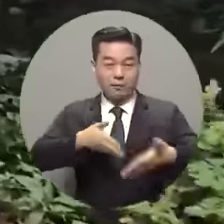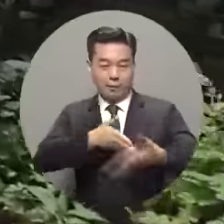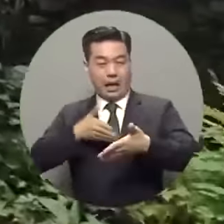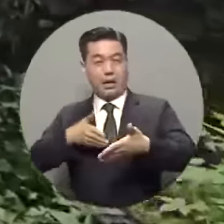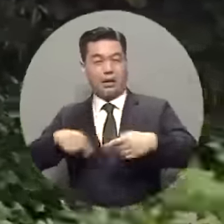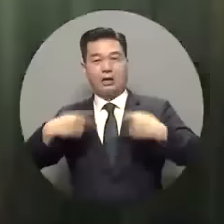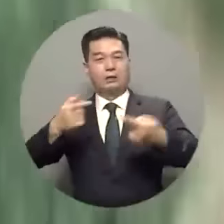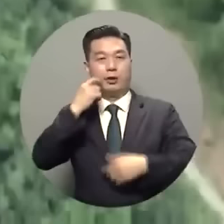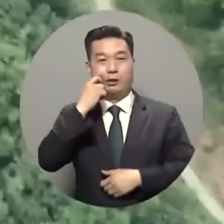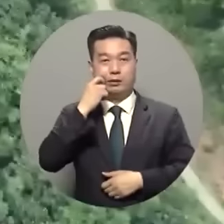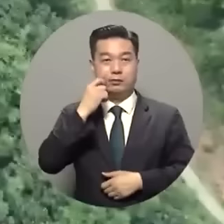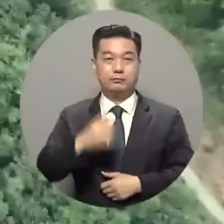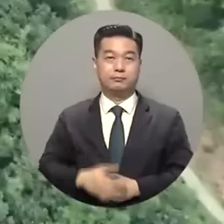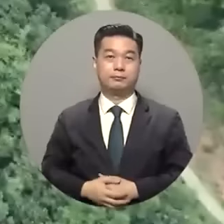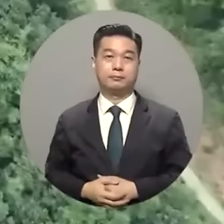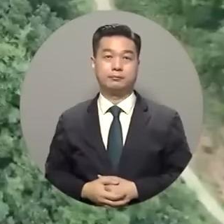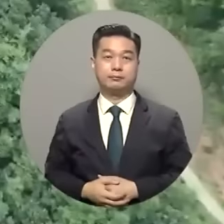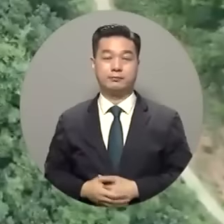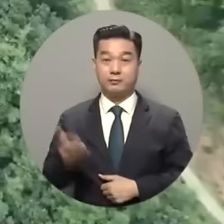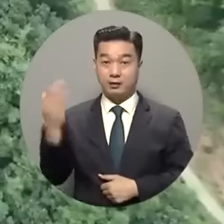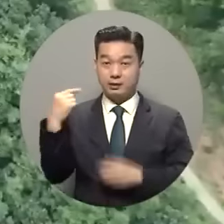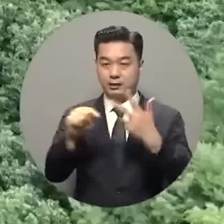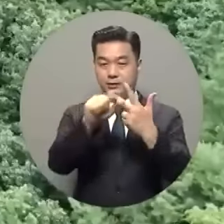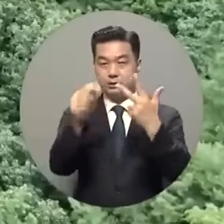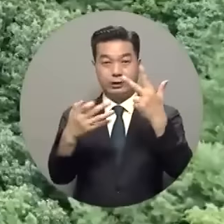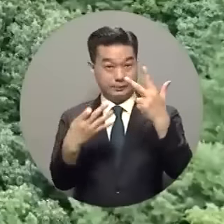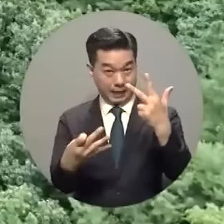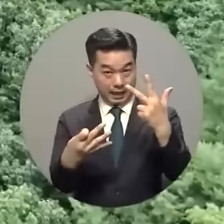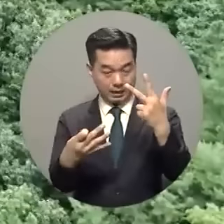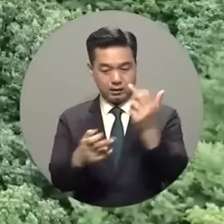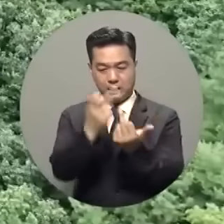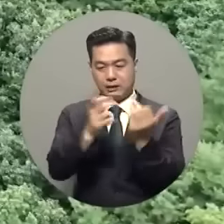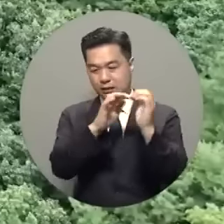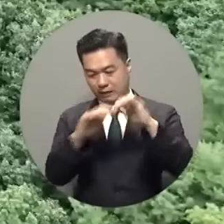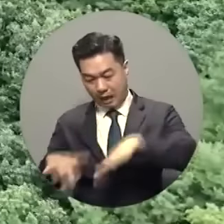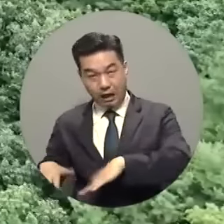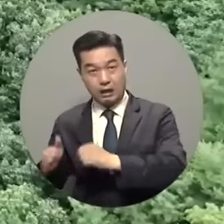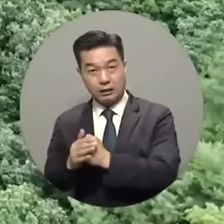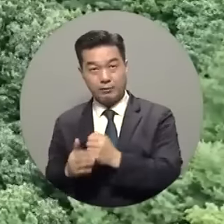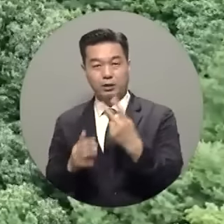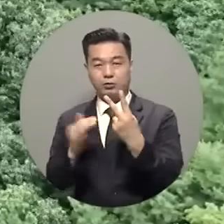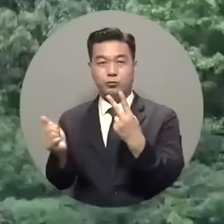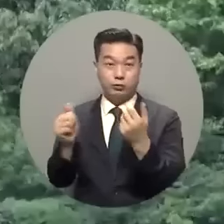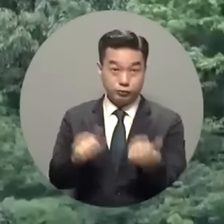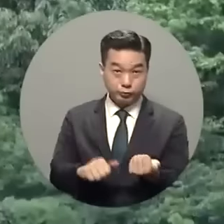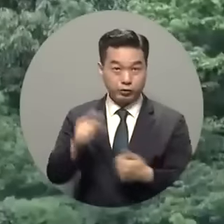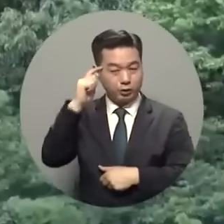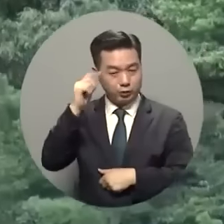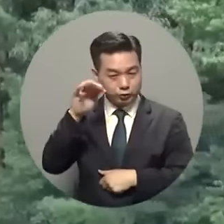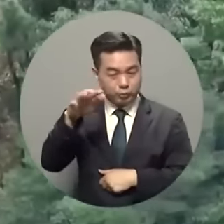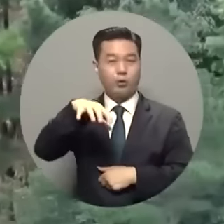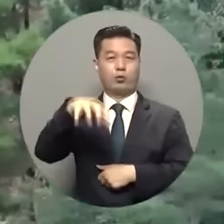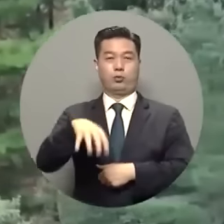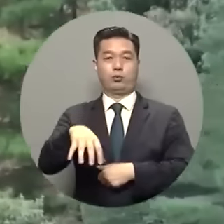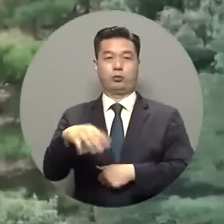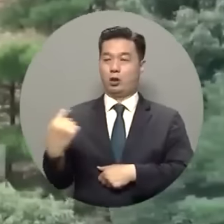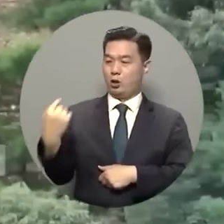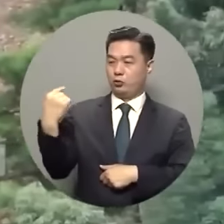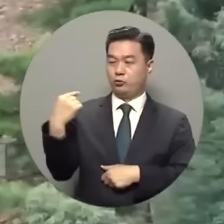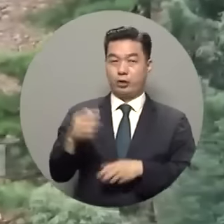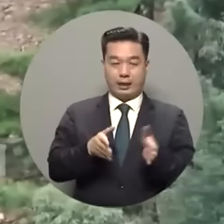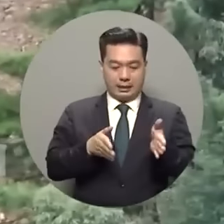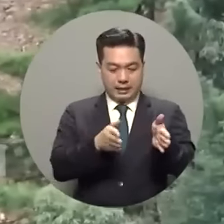상황입니다 지난 14일 산사태로 두 명이 숨진 충남 논산의 추모원 뒤쪽에 놓인 임도 곳곳에서 터진